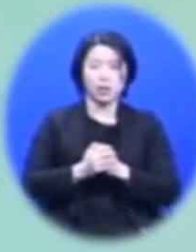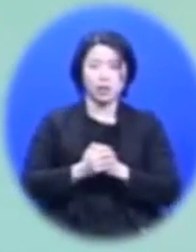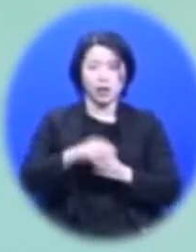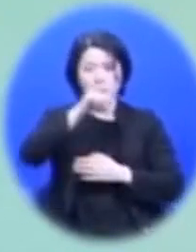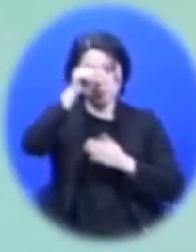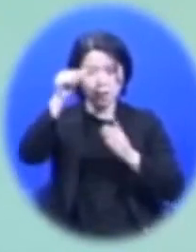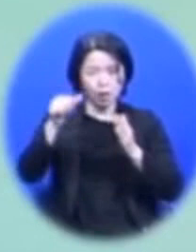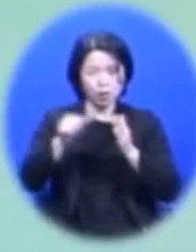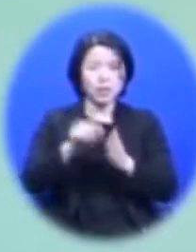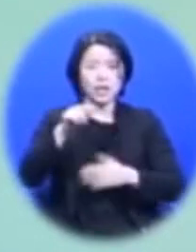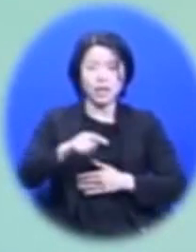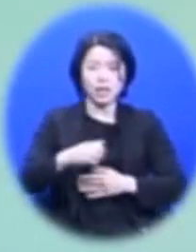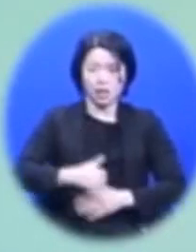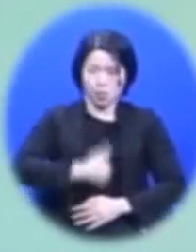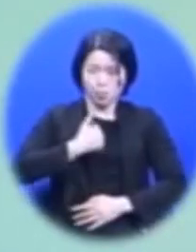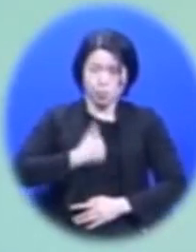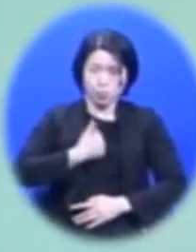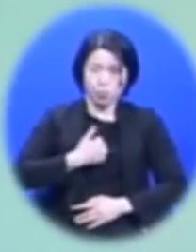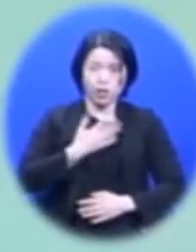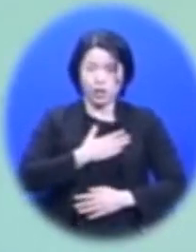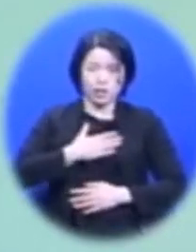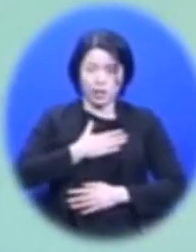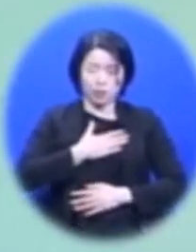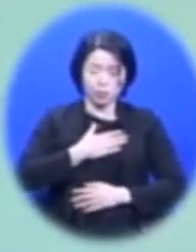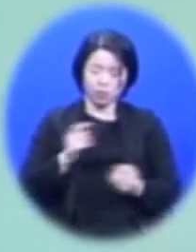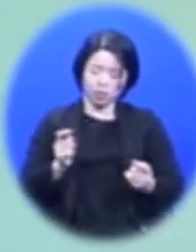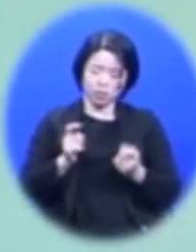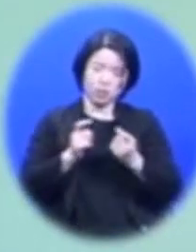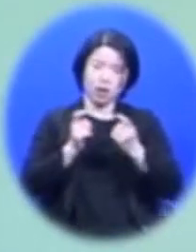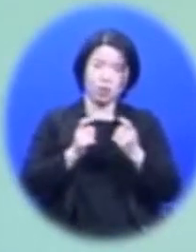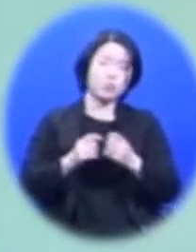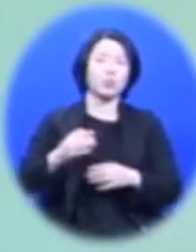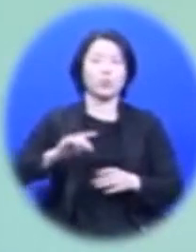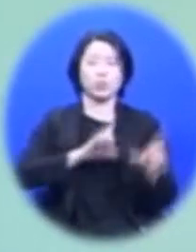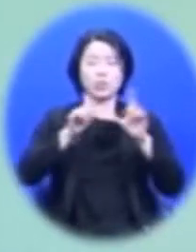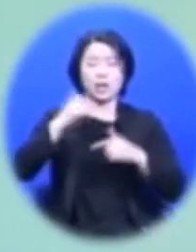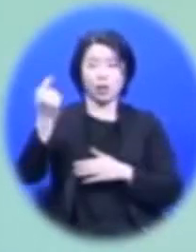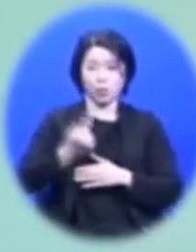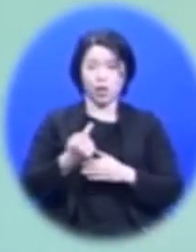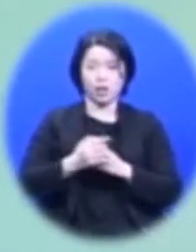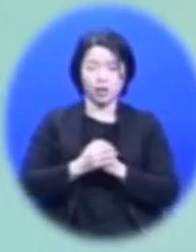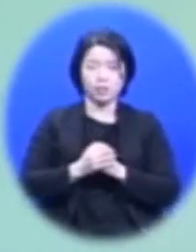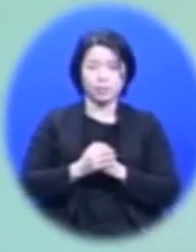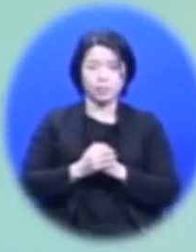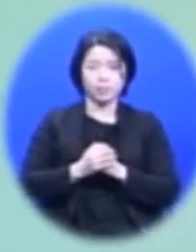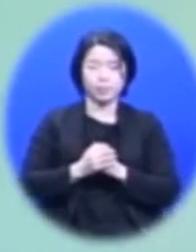평생 이 분노하는 감정과 싸우고 살았어.